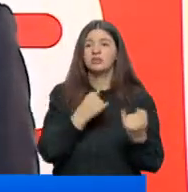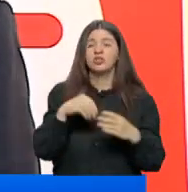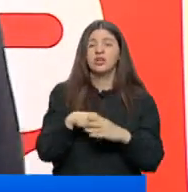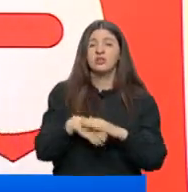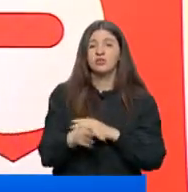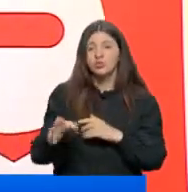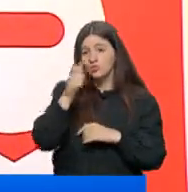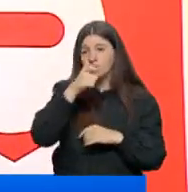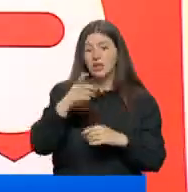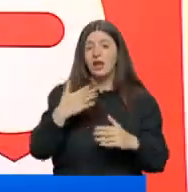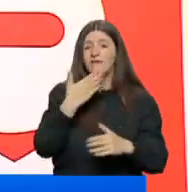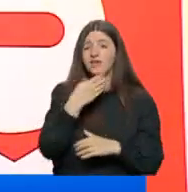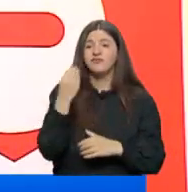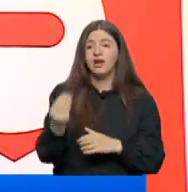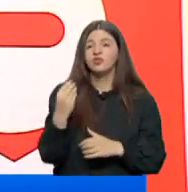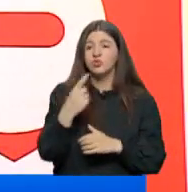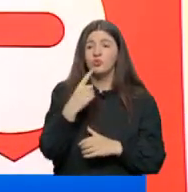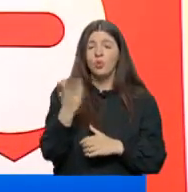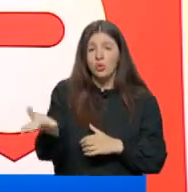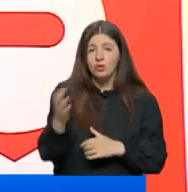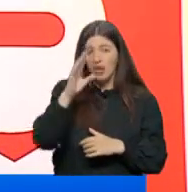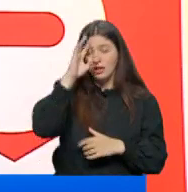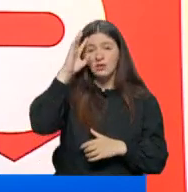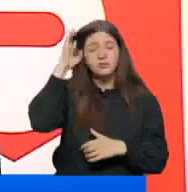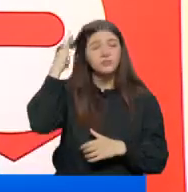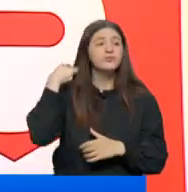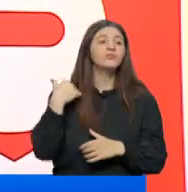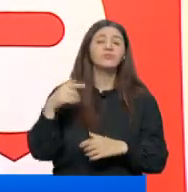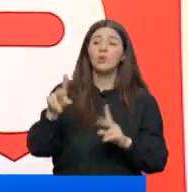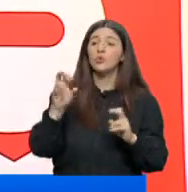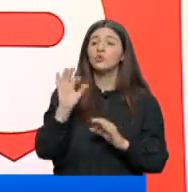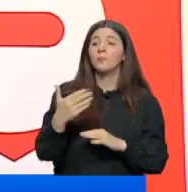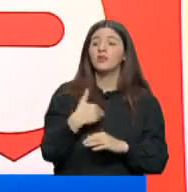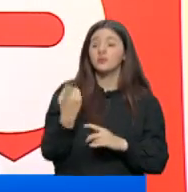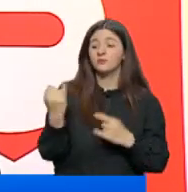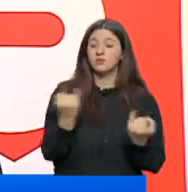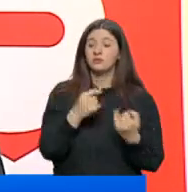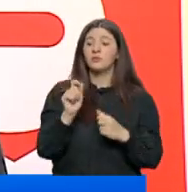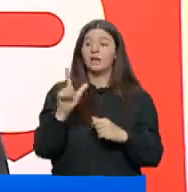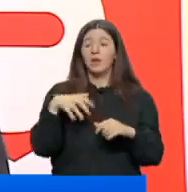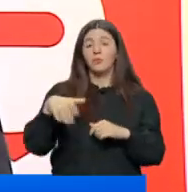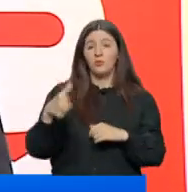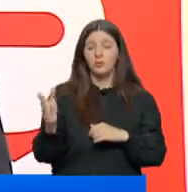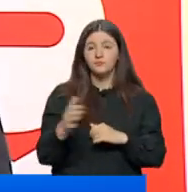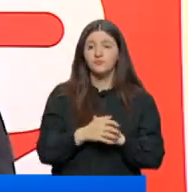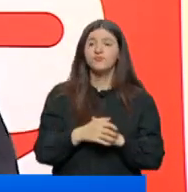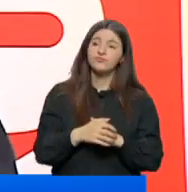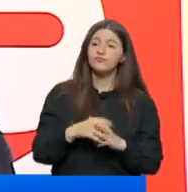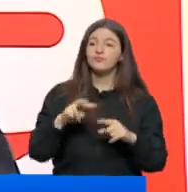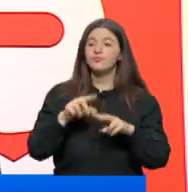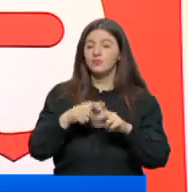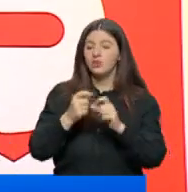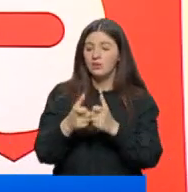içerisinde girdiler. Türkiye'nin bir taviz verdiğini söylüyorlar. Buradaki mesele de şu bence, bizim bir de tartışmamız gereken boyutu tabii. Şimdi